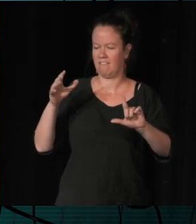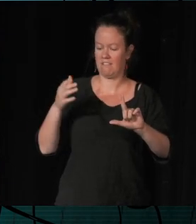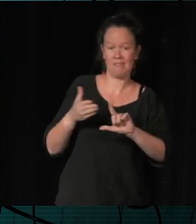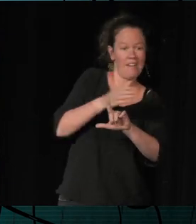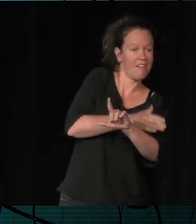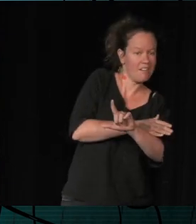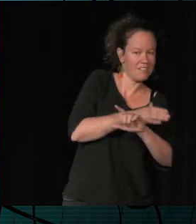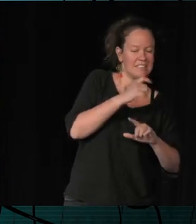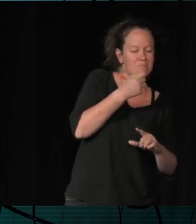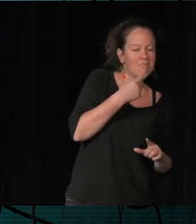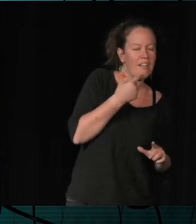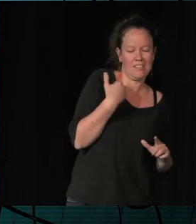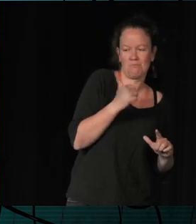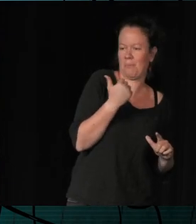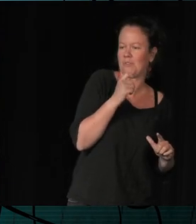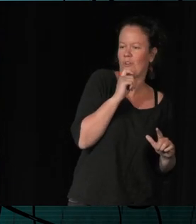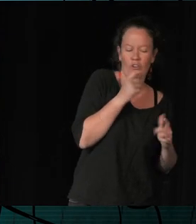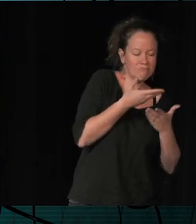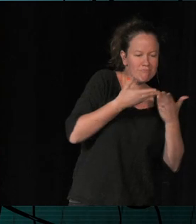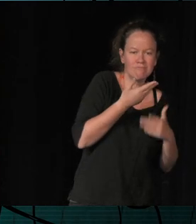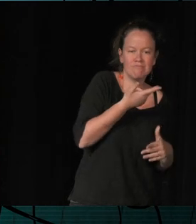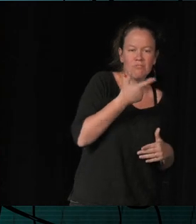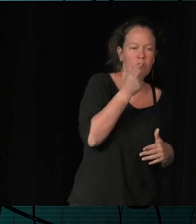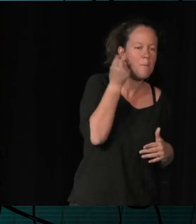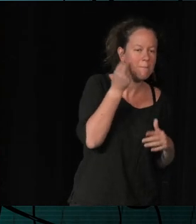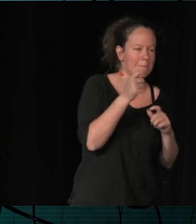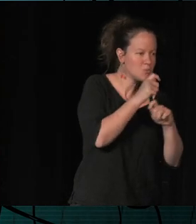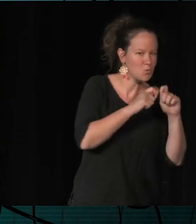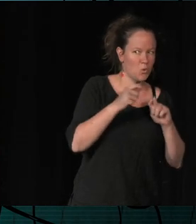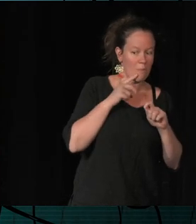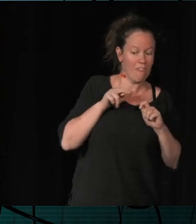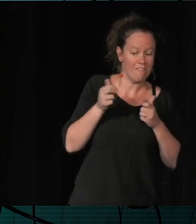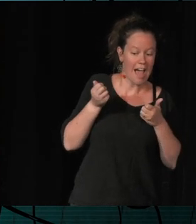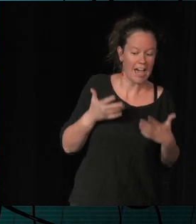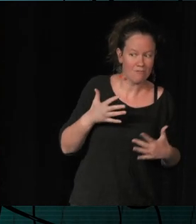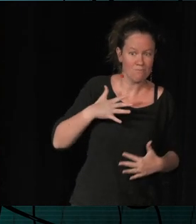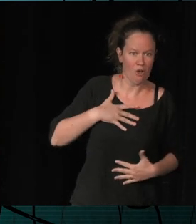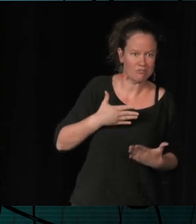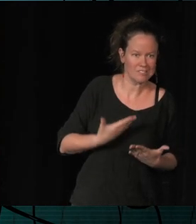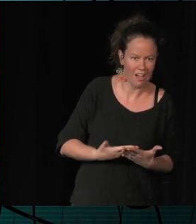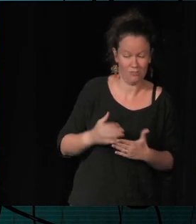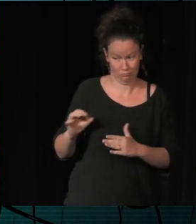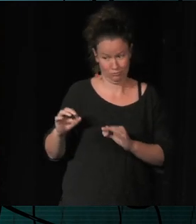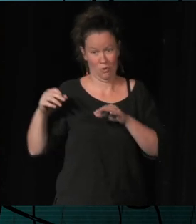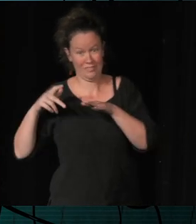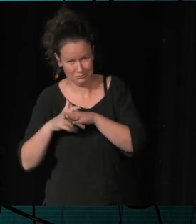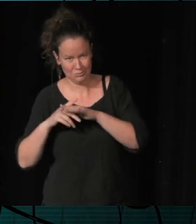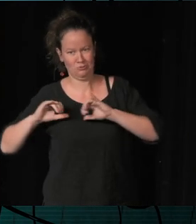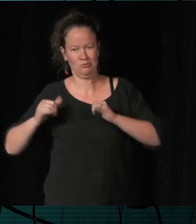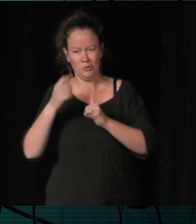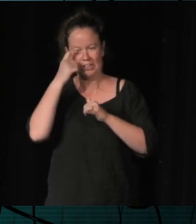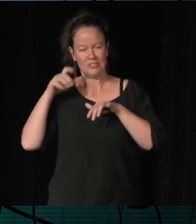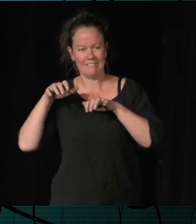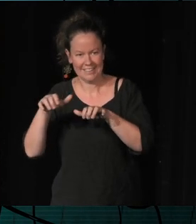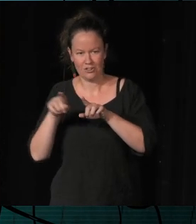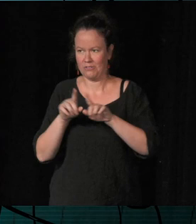ce qui nous attend. On sait que c'est pas Jojo, on sait que ça va mal se passer, encore une fois. Mais il y a cet enjeu d'ombre sur le monstre. Et on